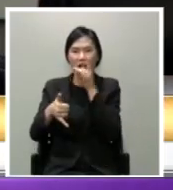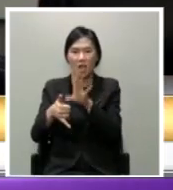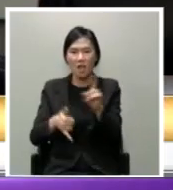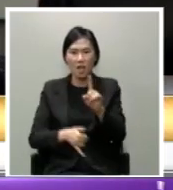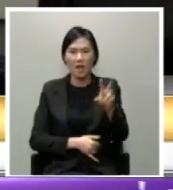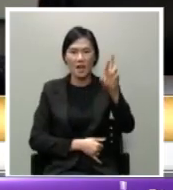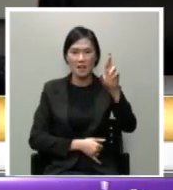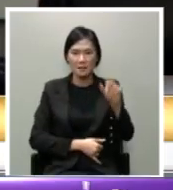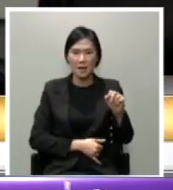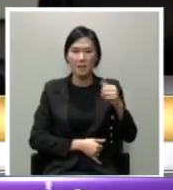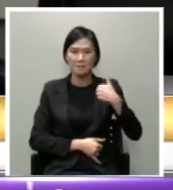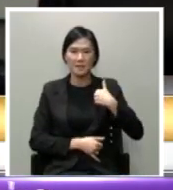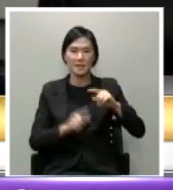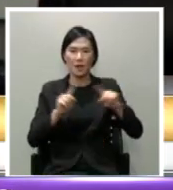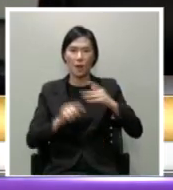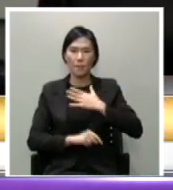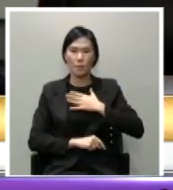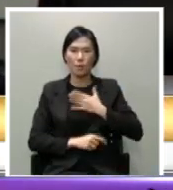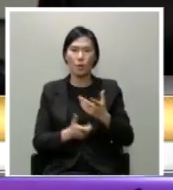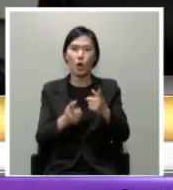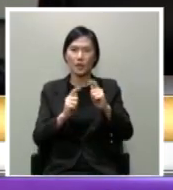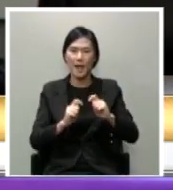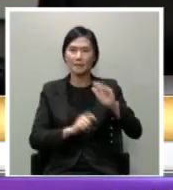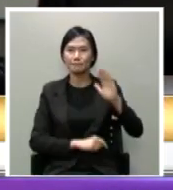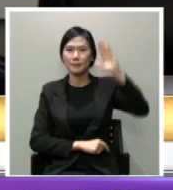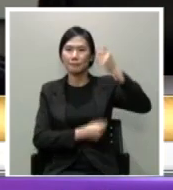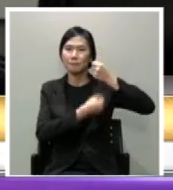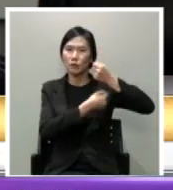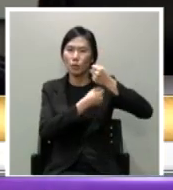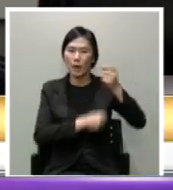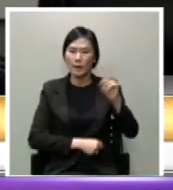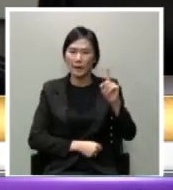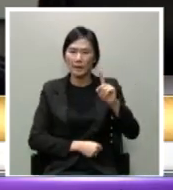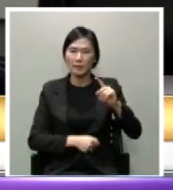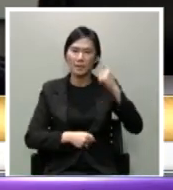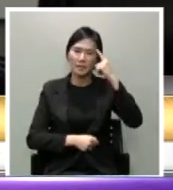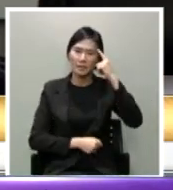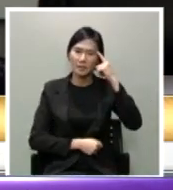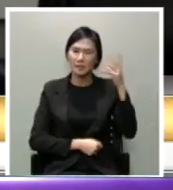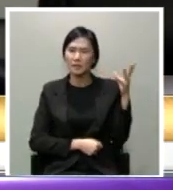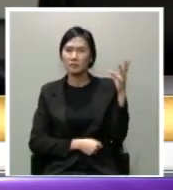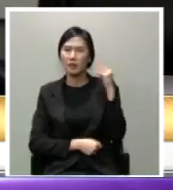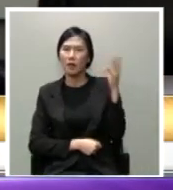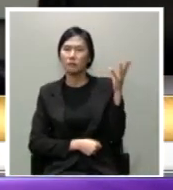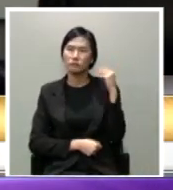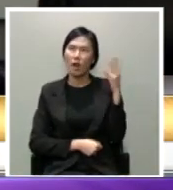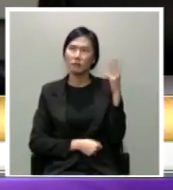แล้วเสียดสีผมด้วยแต่ที่ผมจะขออนุญาตที่จะประท้วงนี่ท่านเล่ามานานแล้วครับขุนช้างขุนแผนรามเ